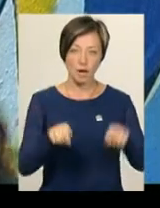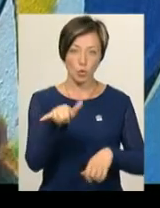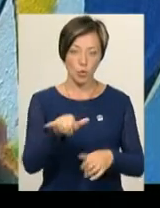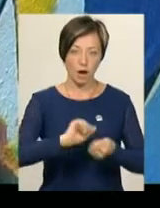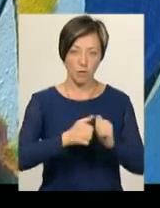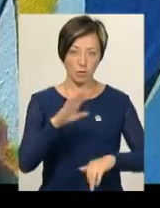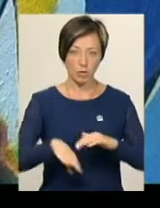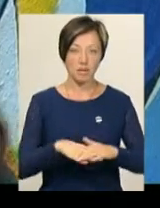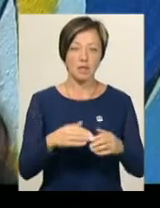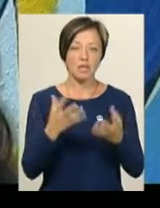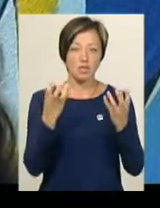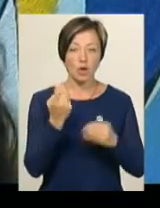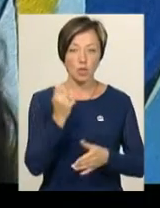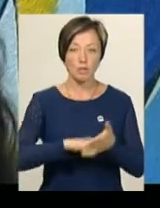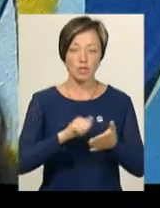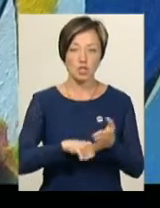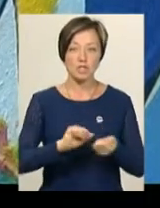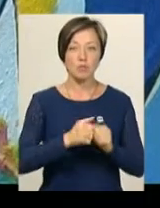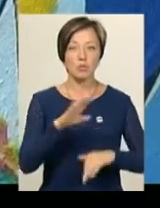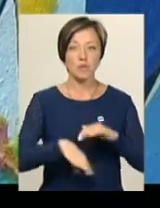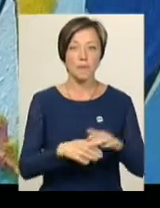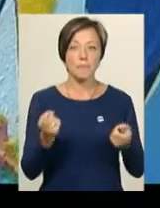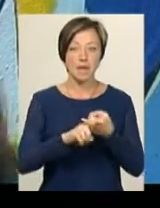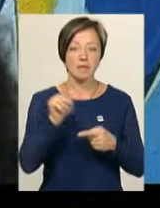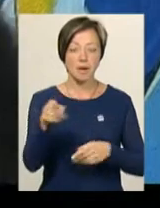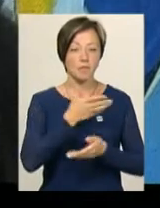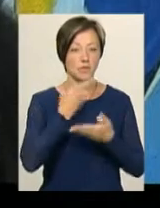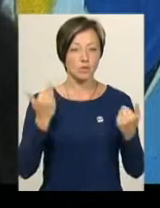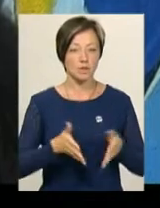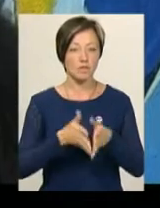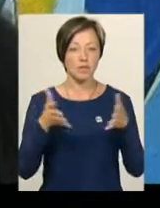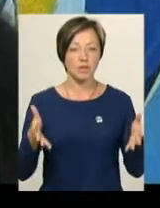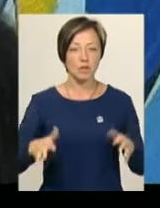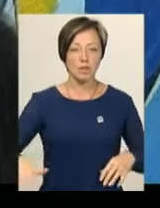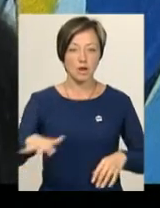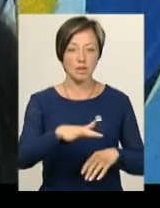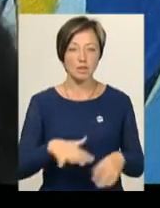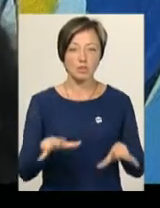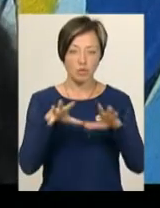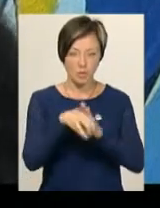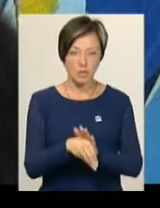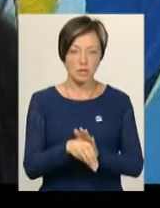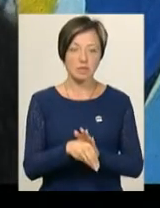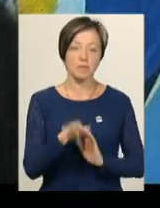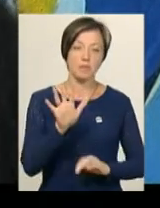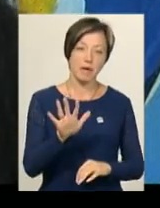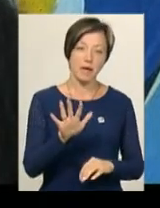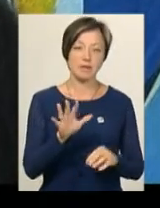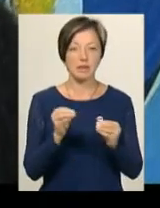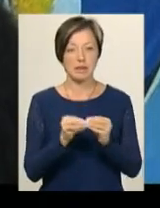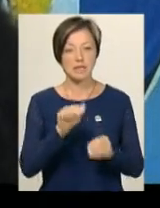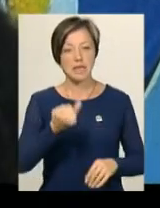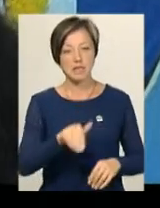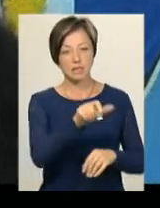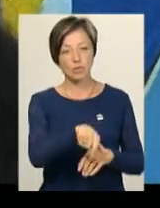І також ще одна причина з Кам'янцем пов'язана – це відсутність якогось великого майданчика, на який можна вмістити 5 тисяч або